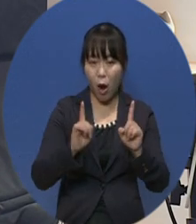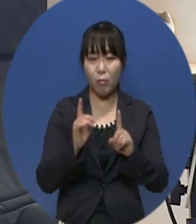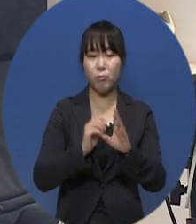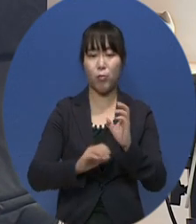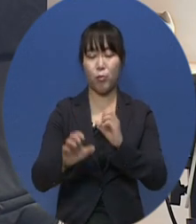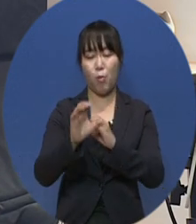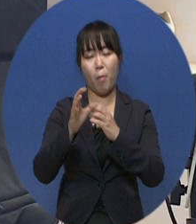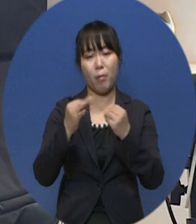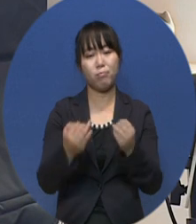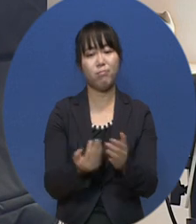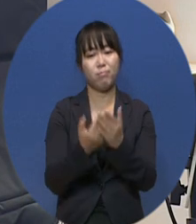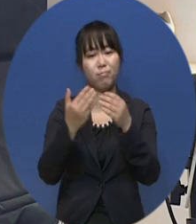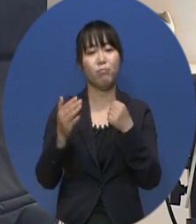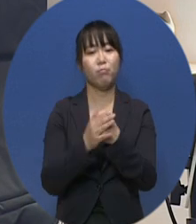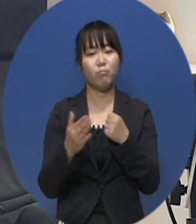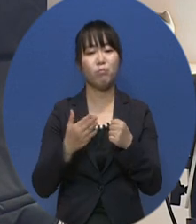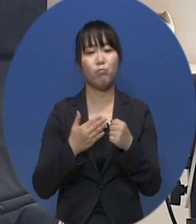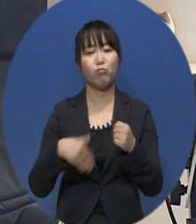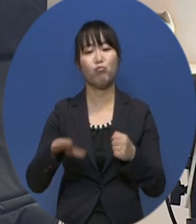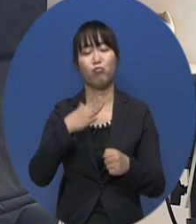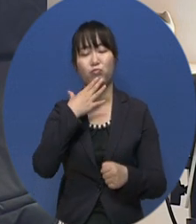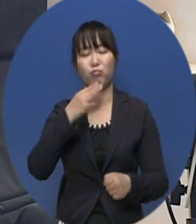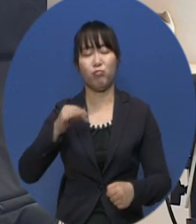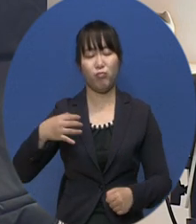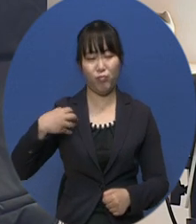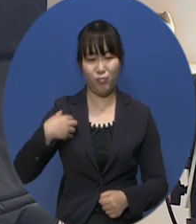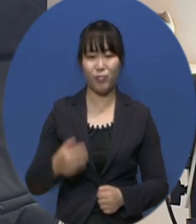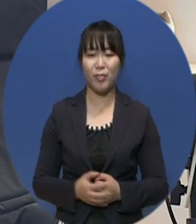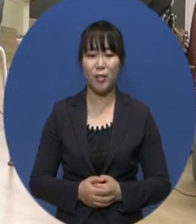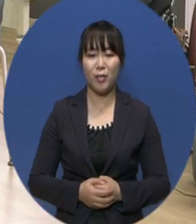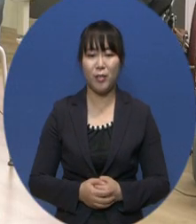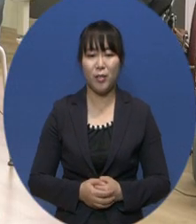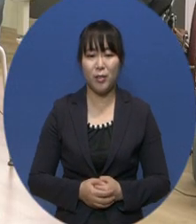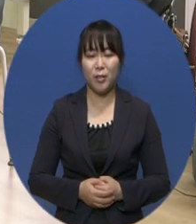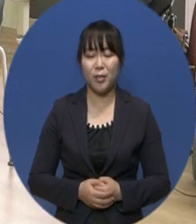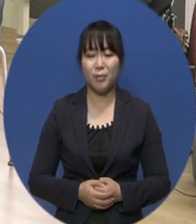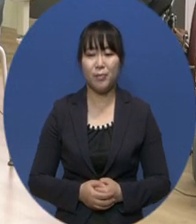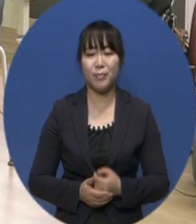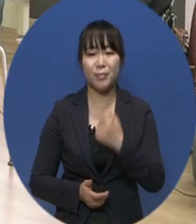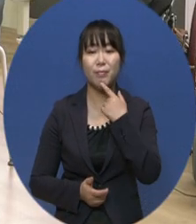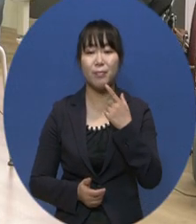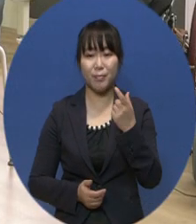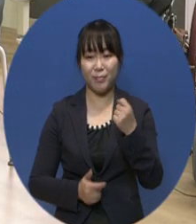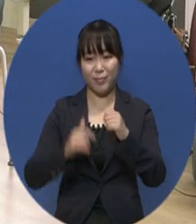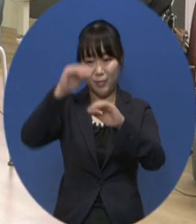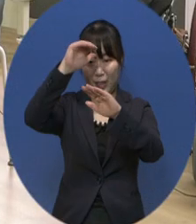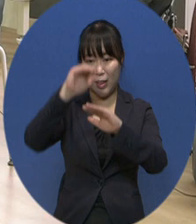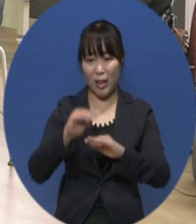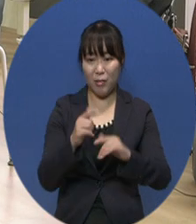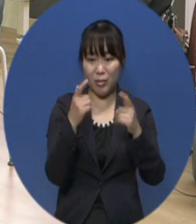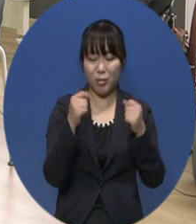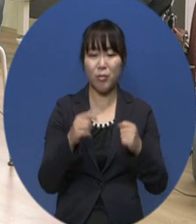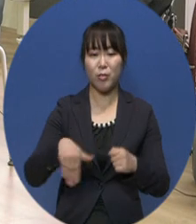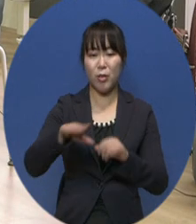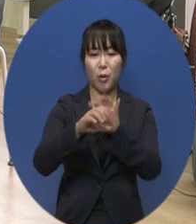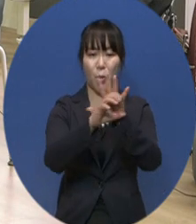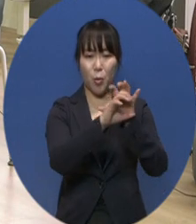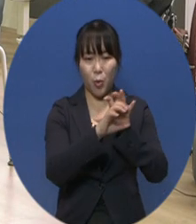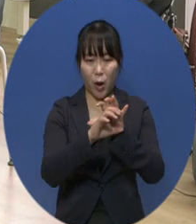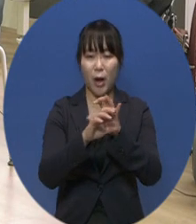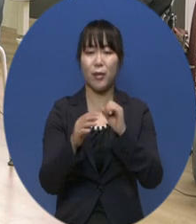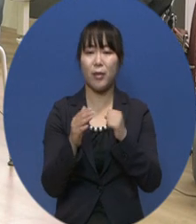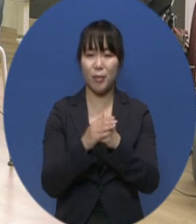위상도 높아졌으니까 그 역할을 우리가 해야 된다고 생각합니다. 그러네요. 네. 사실 뭐 이번 소원자님 말씀 들으니까 이번에 코로나로